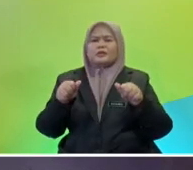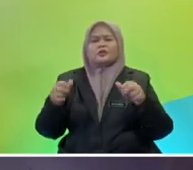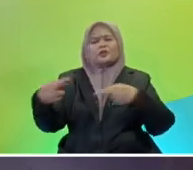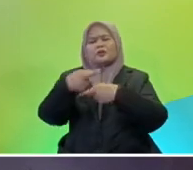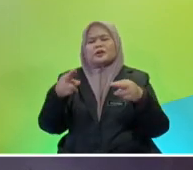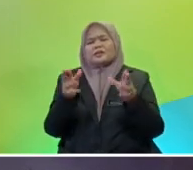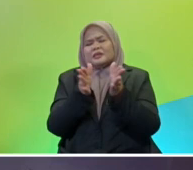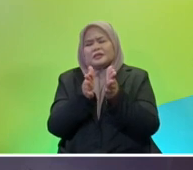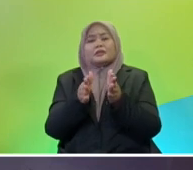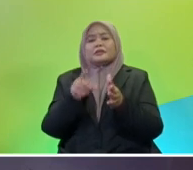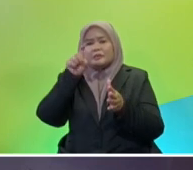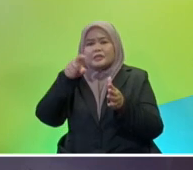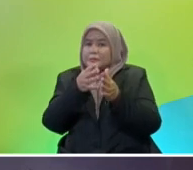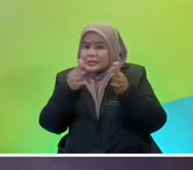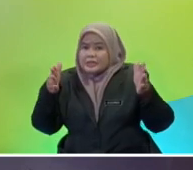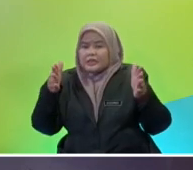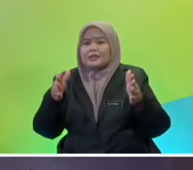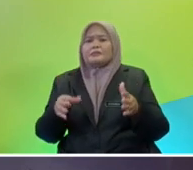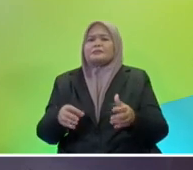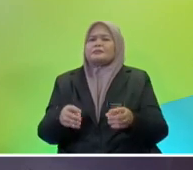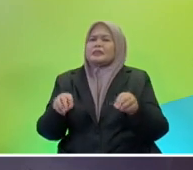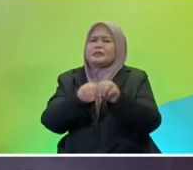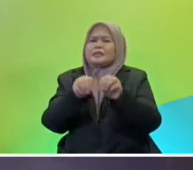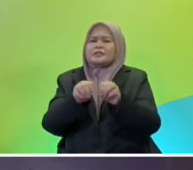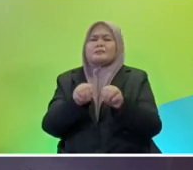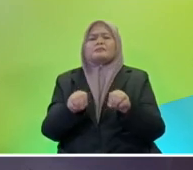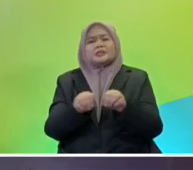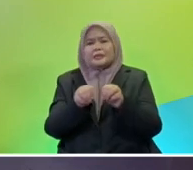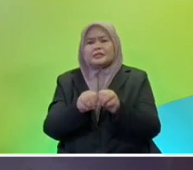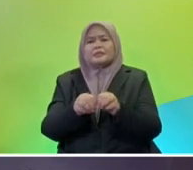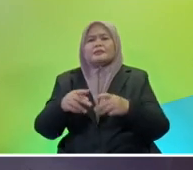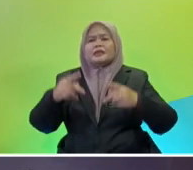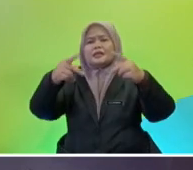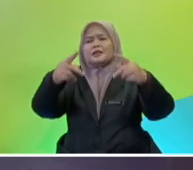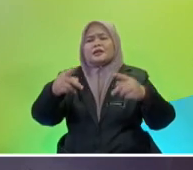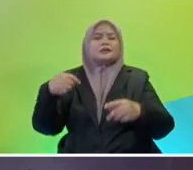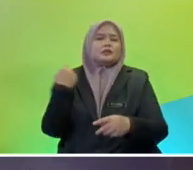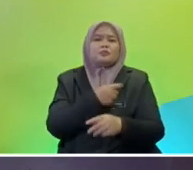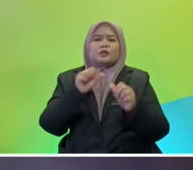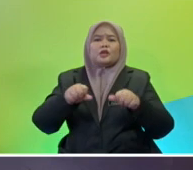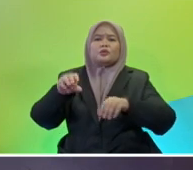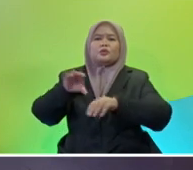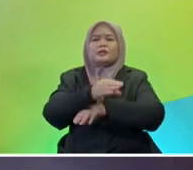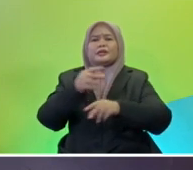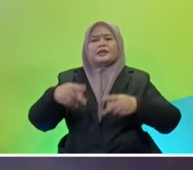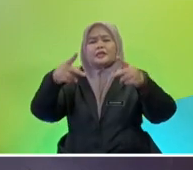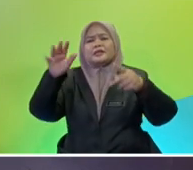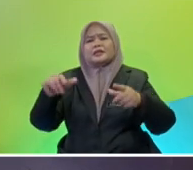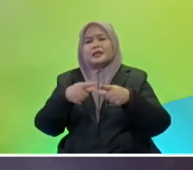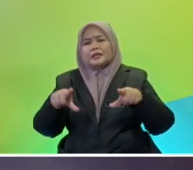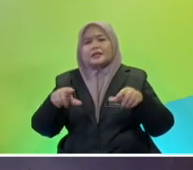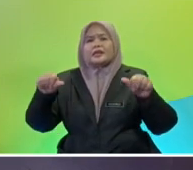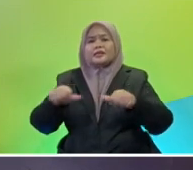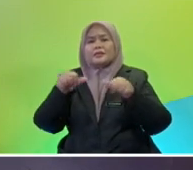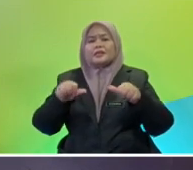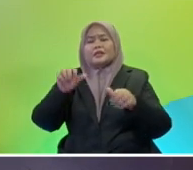kita kecilkan kita perbesarkan macam-macam kaedah juga menggunakan kaidah-kaidah yang lain dengan activity activity